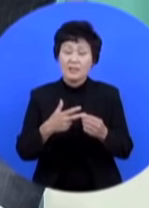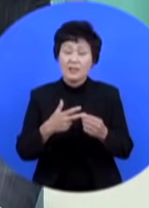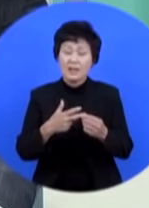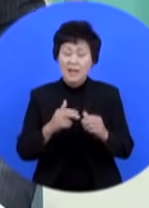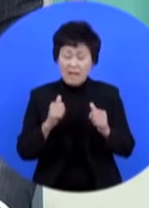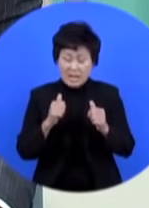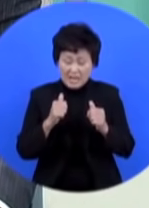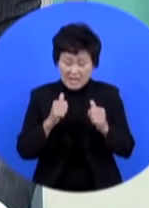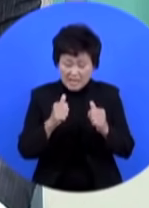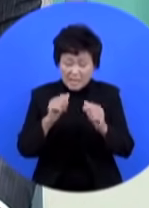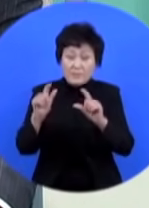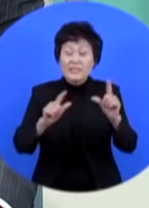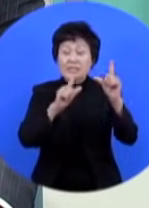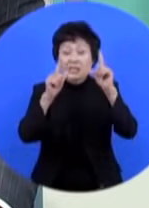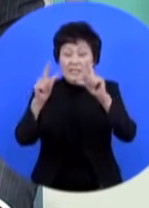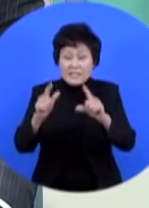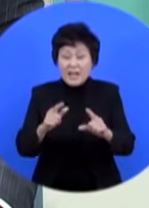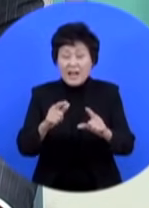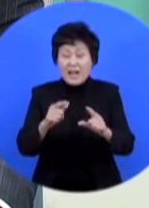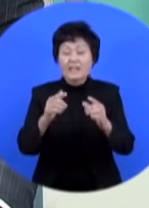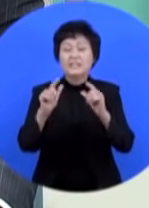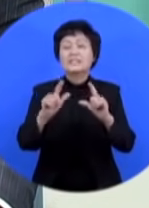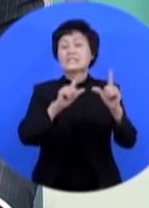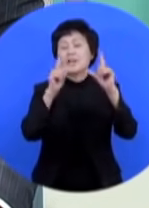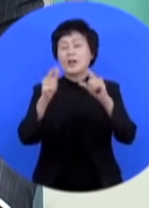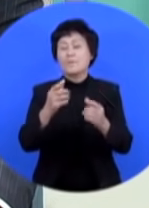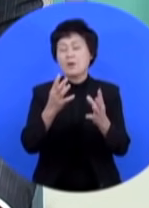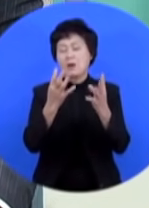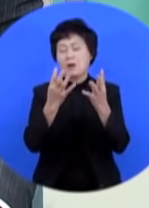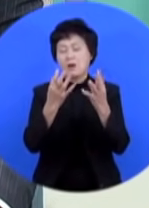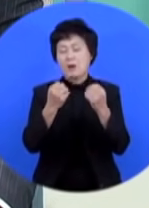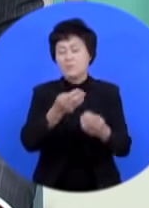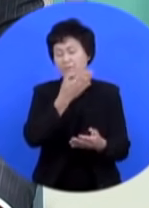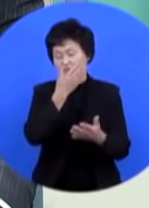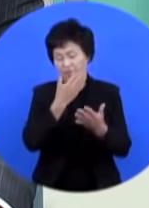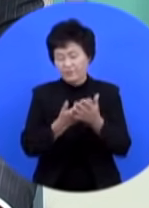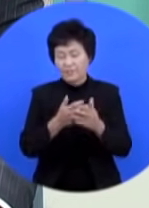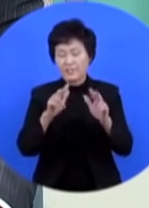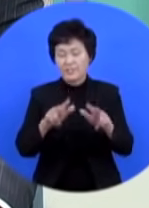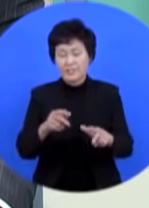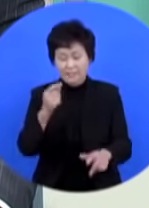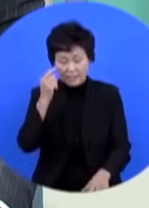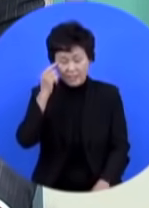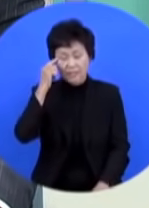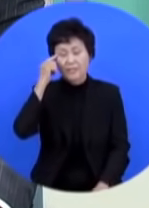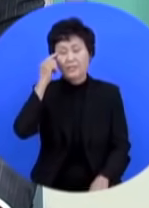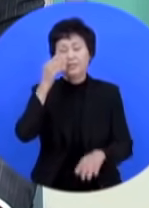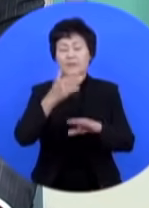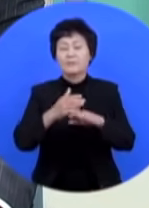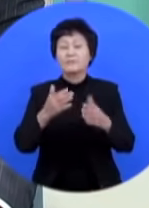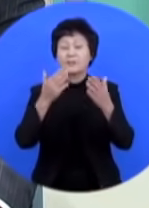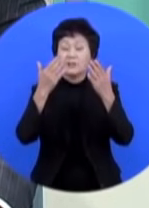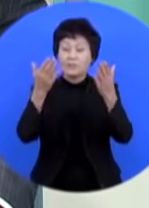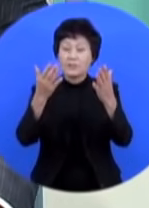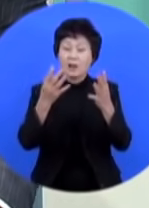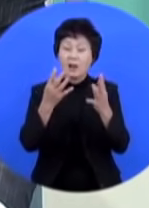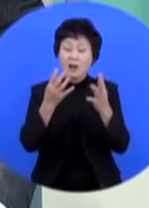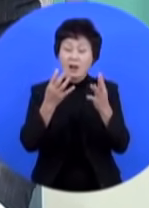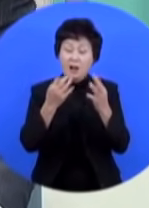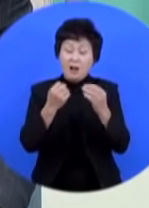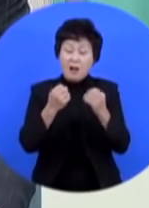최선을 다하는 인생이 얼마나 중요한지 이제야 확실히 깨닫게 하시니 감사합니다. 얼마나 최선을